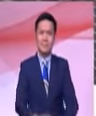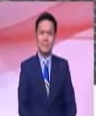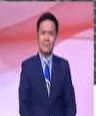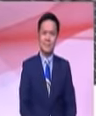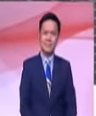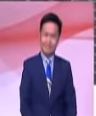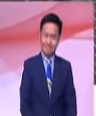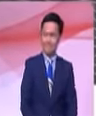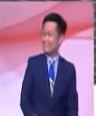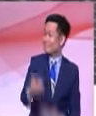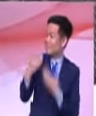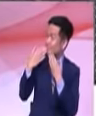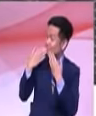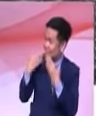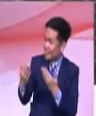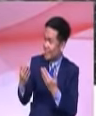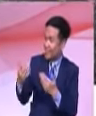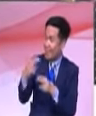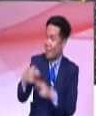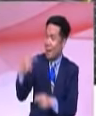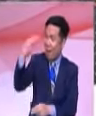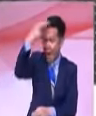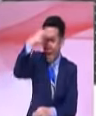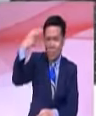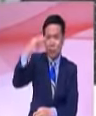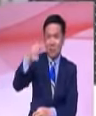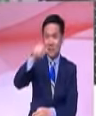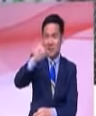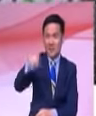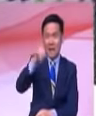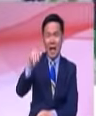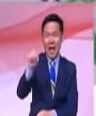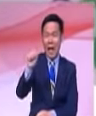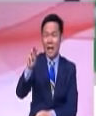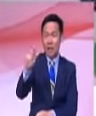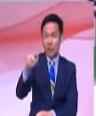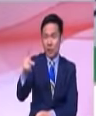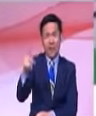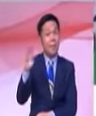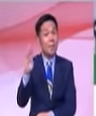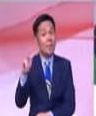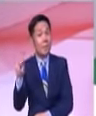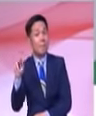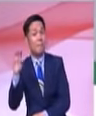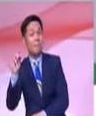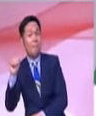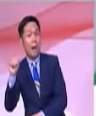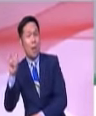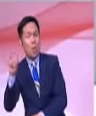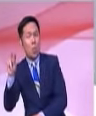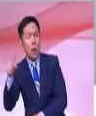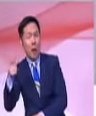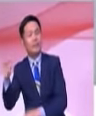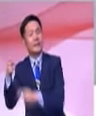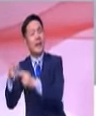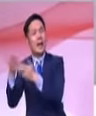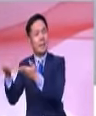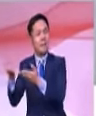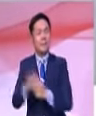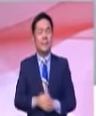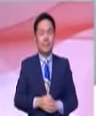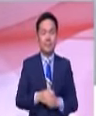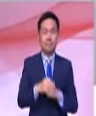Baik, terima kasih Haji Asyik bin Mawar. Terima kasih. Baik, itu daripada Haji